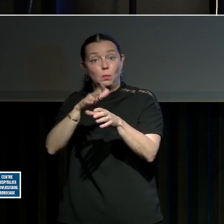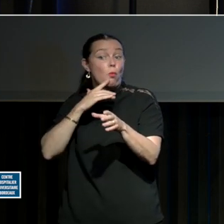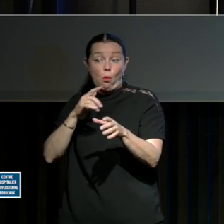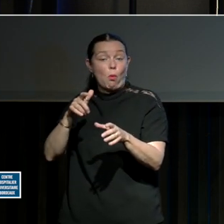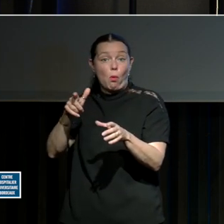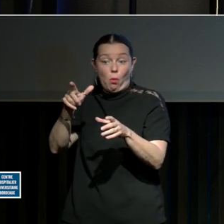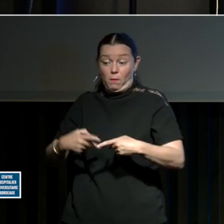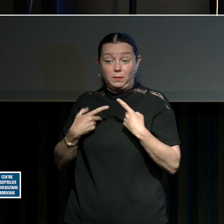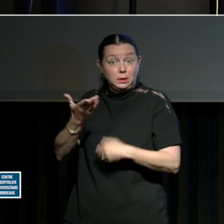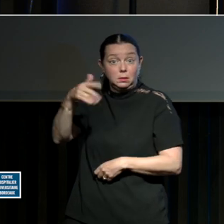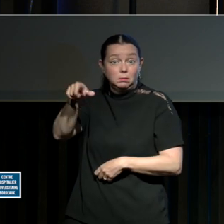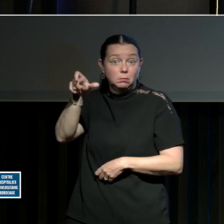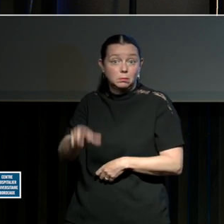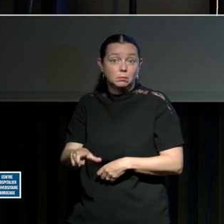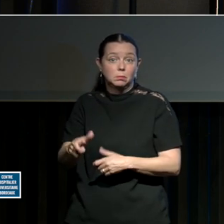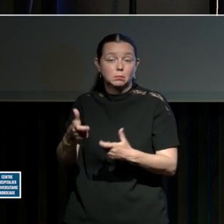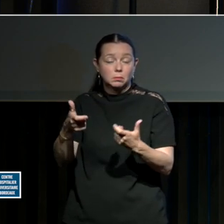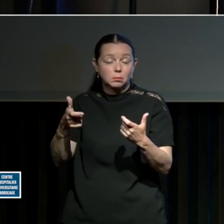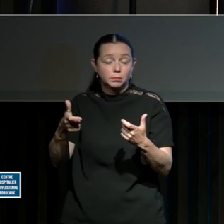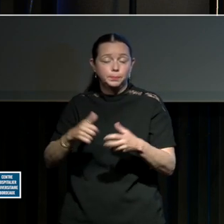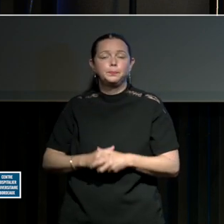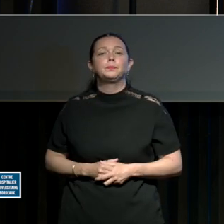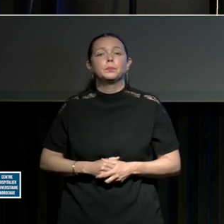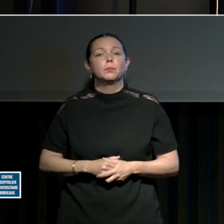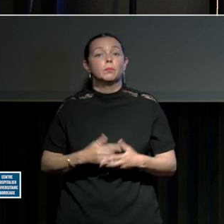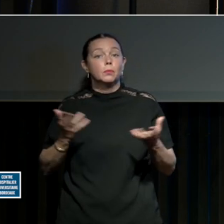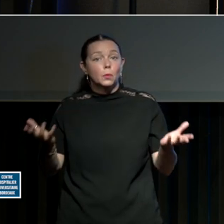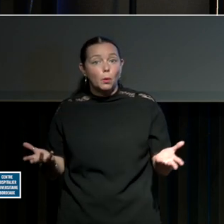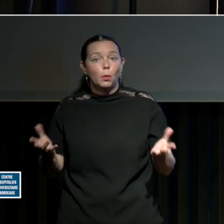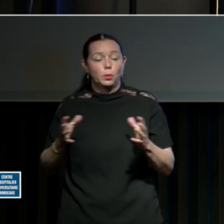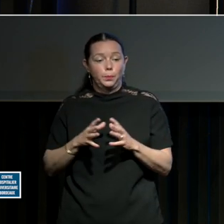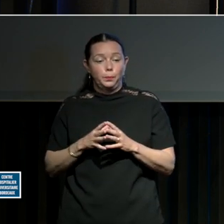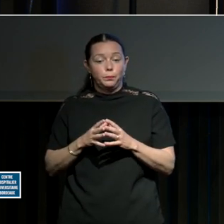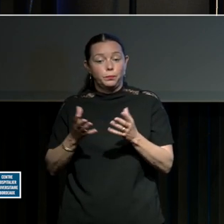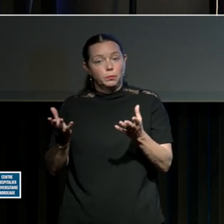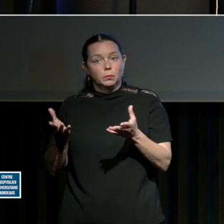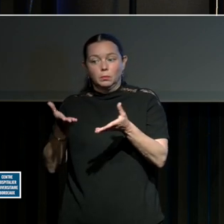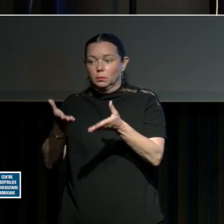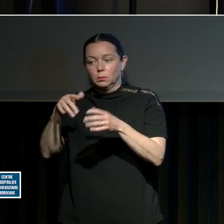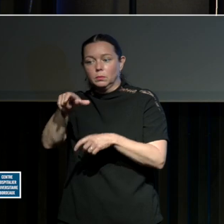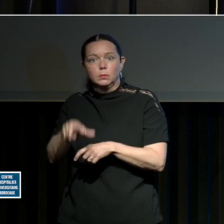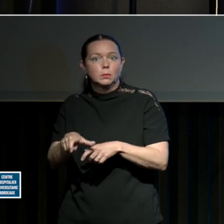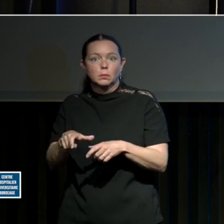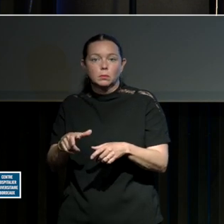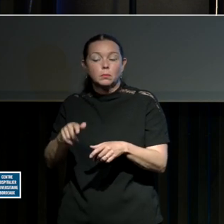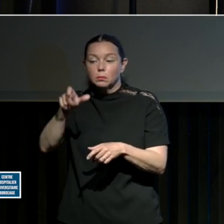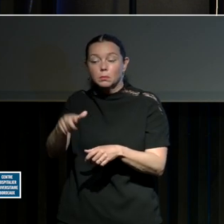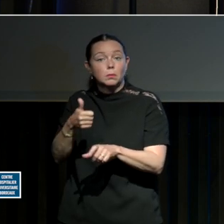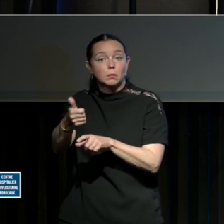dans la vie de la personne et donc avec une incapacité pour cette